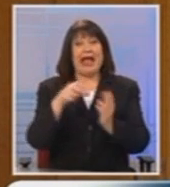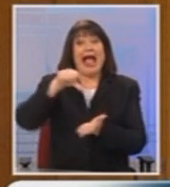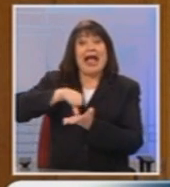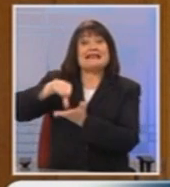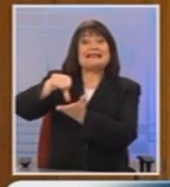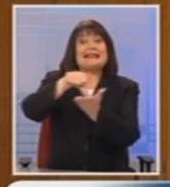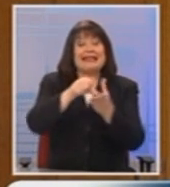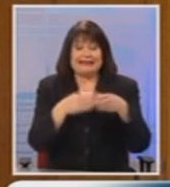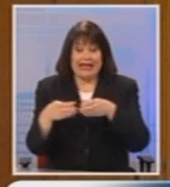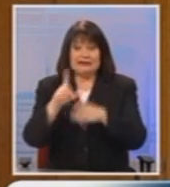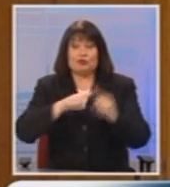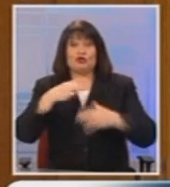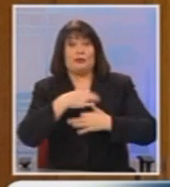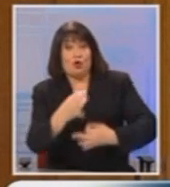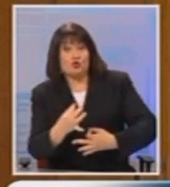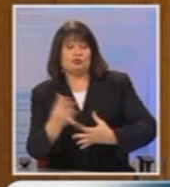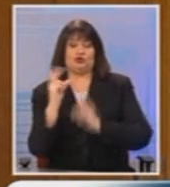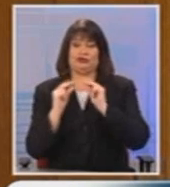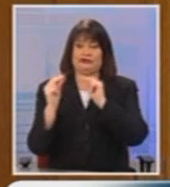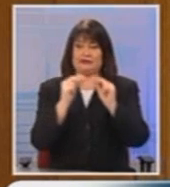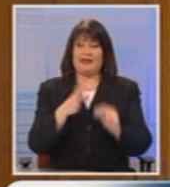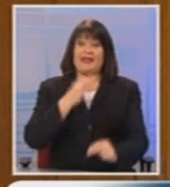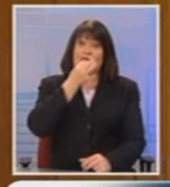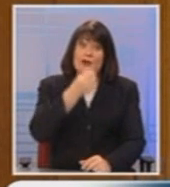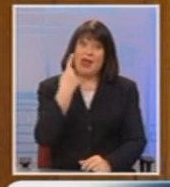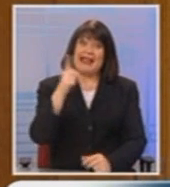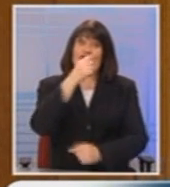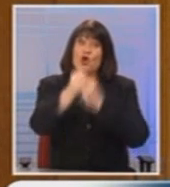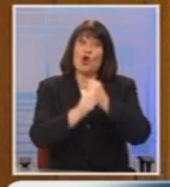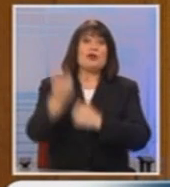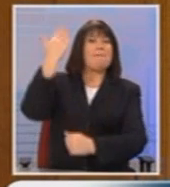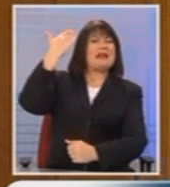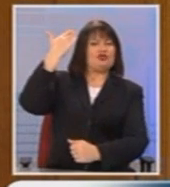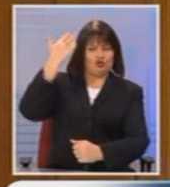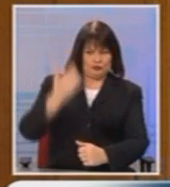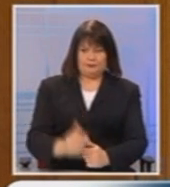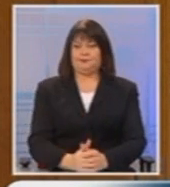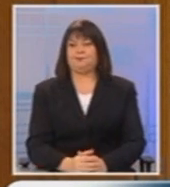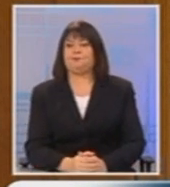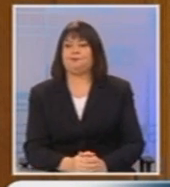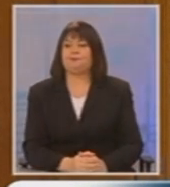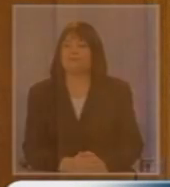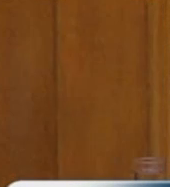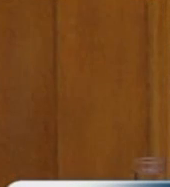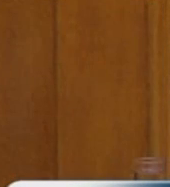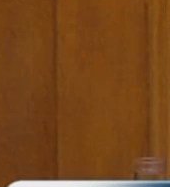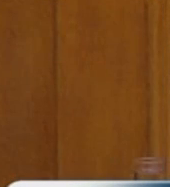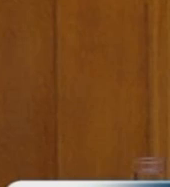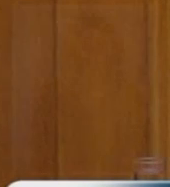αστικής τάξεως και ποιος την εκπροσωπεί, ήθελα να σας πω 100 χρόνια πίσω. Ο Ελευθέρως